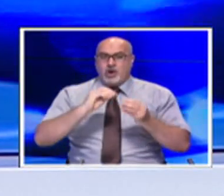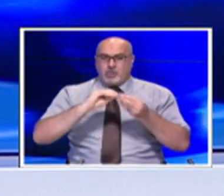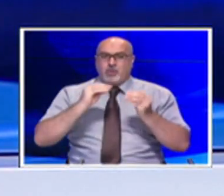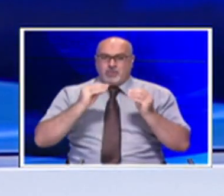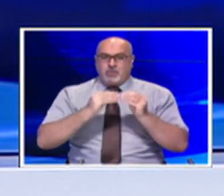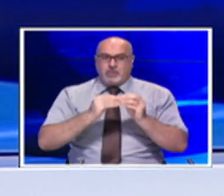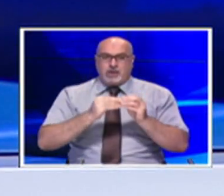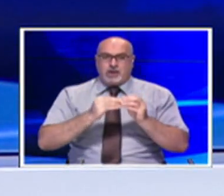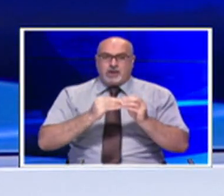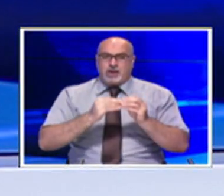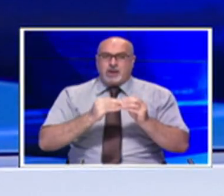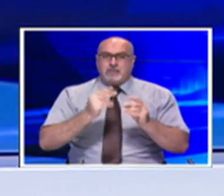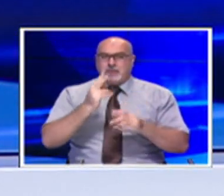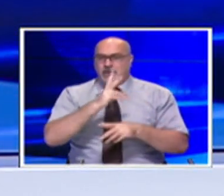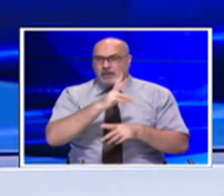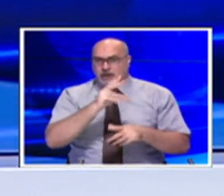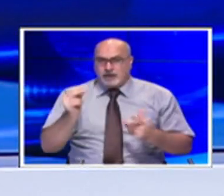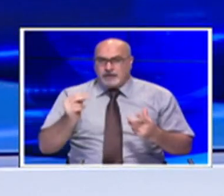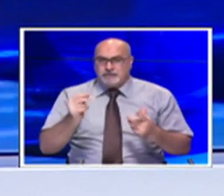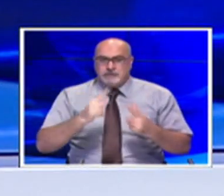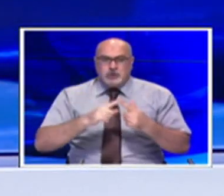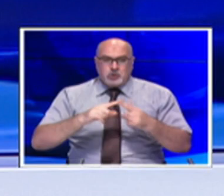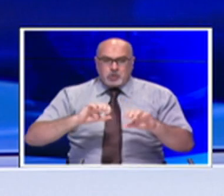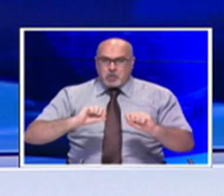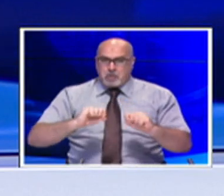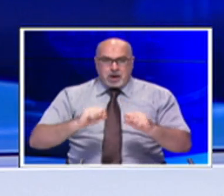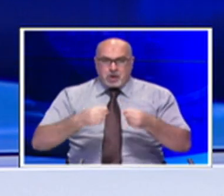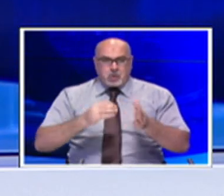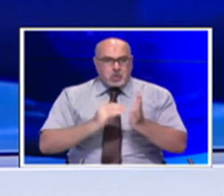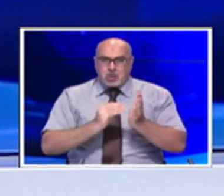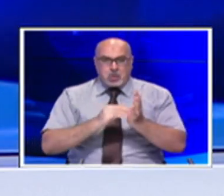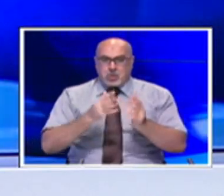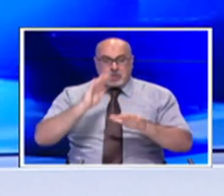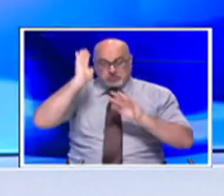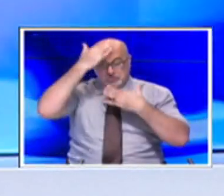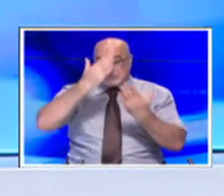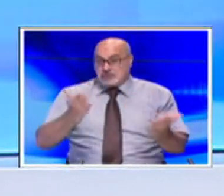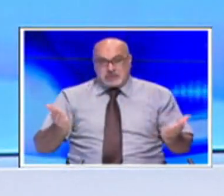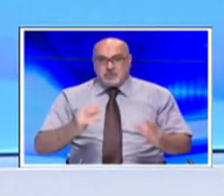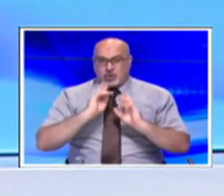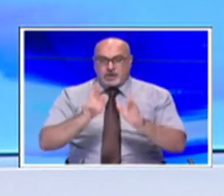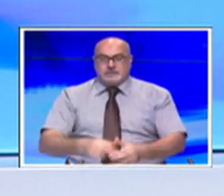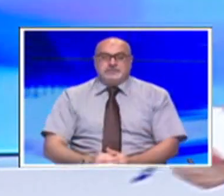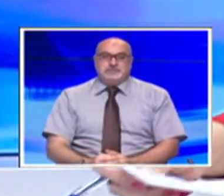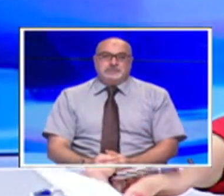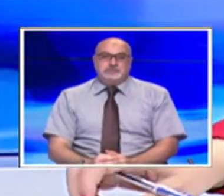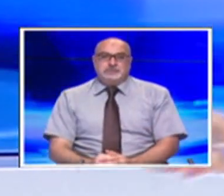الفلسطينيين الوضع الإنساني ويضيق الخناق أكثر على الفلسطينيين.